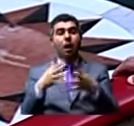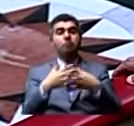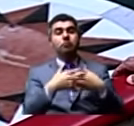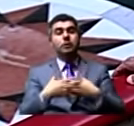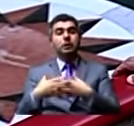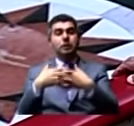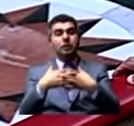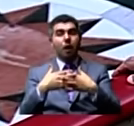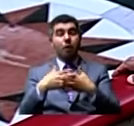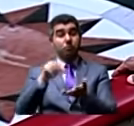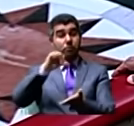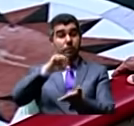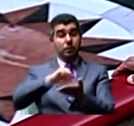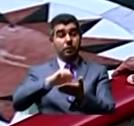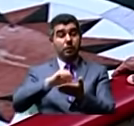عنديش،